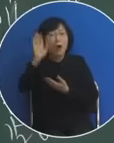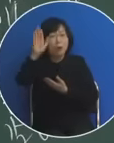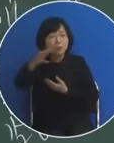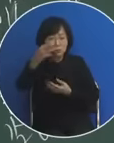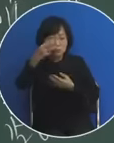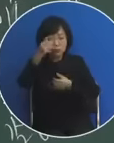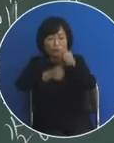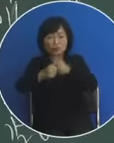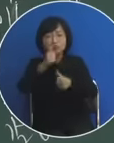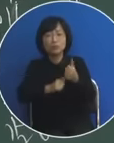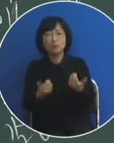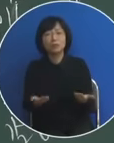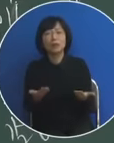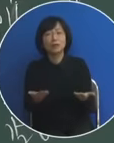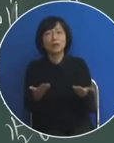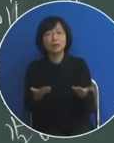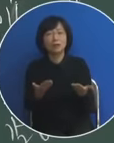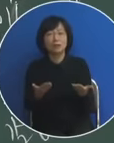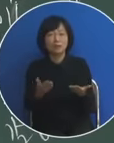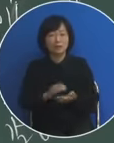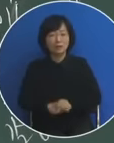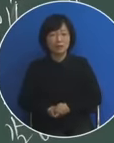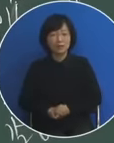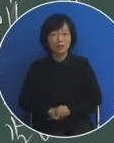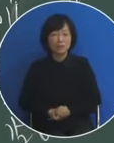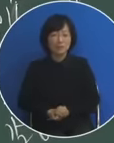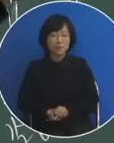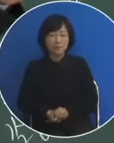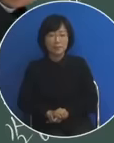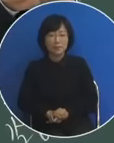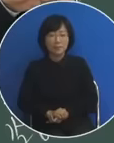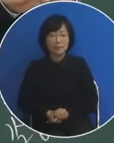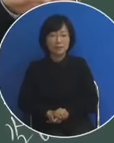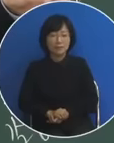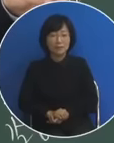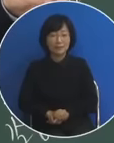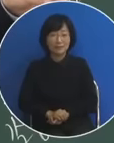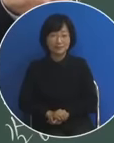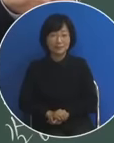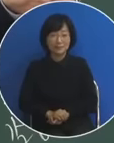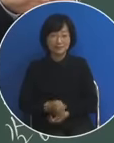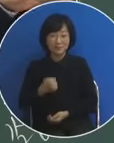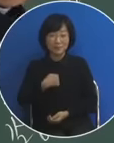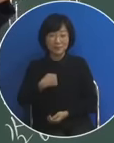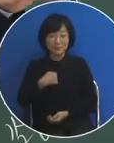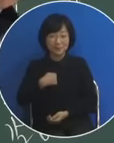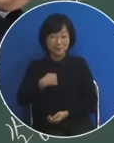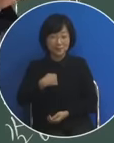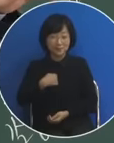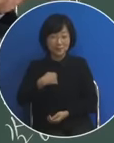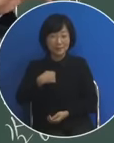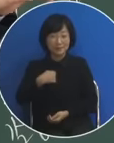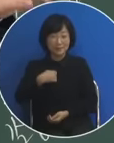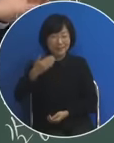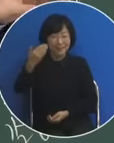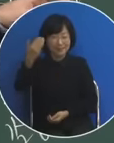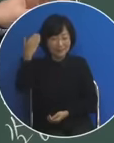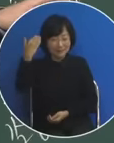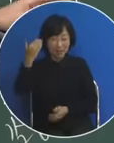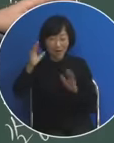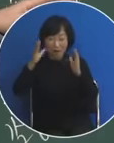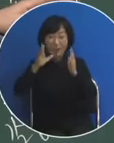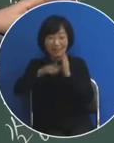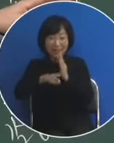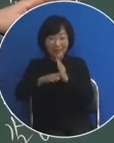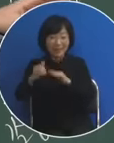그 저 저를 아는 사람들은 알아요. 우리 모 교회가 말이죠. 치고받고 싸우는 교회라 그 교회가.